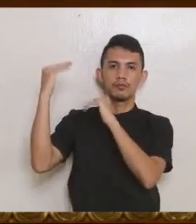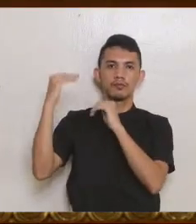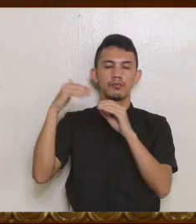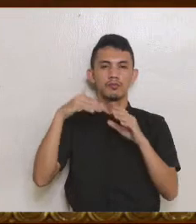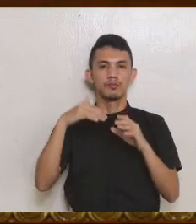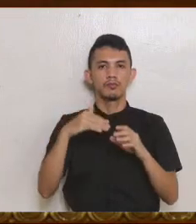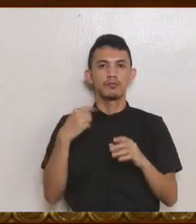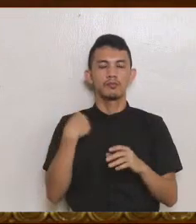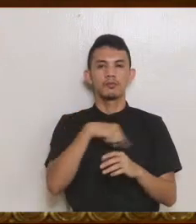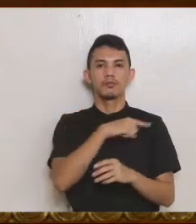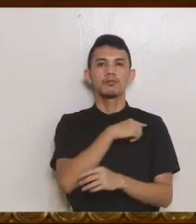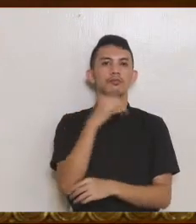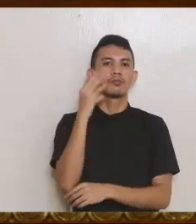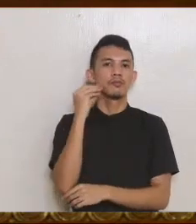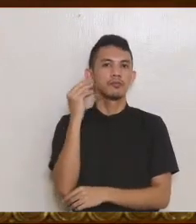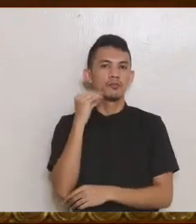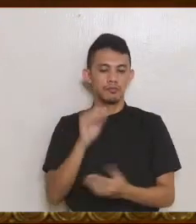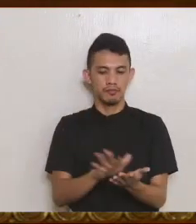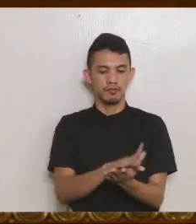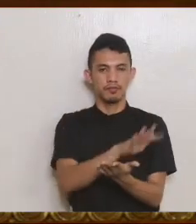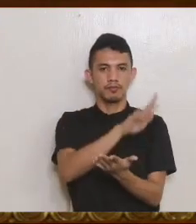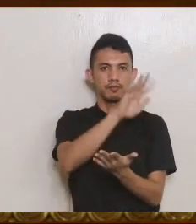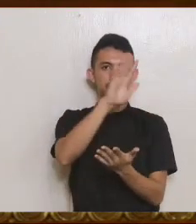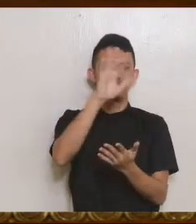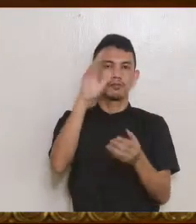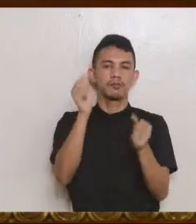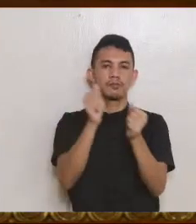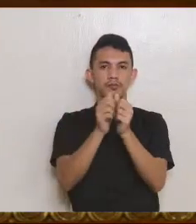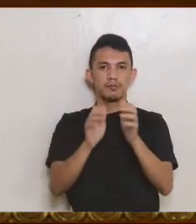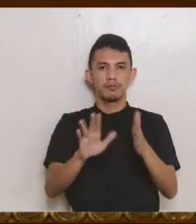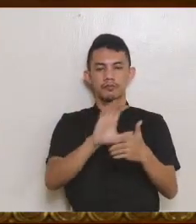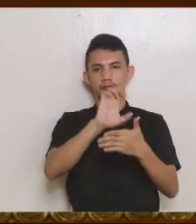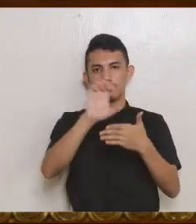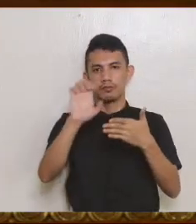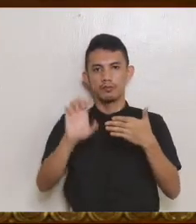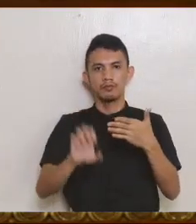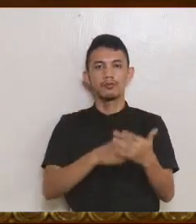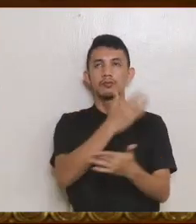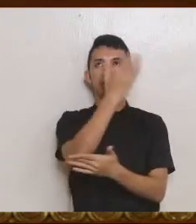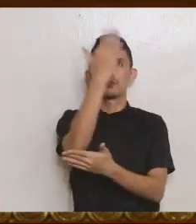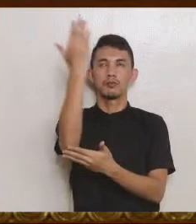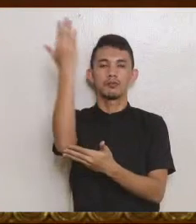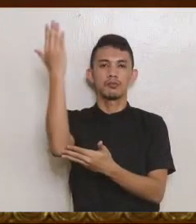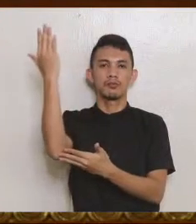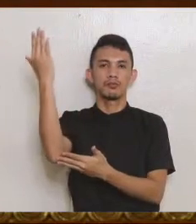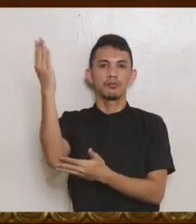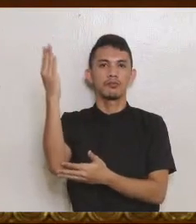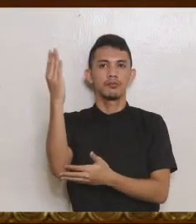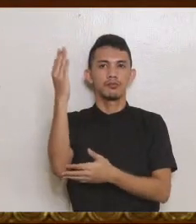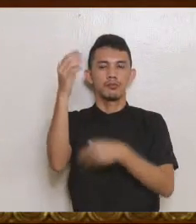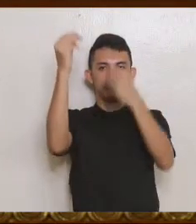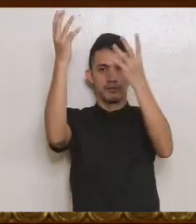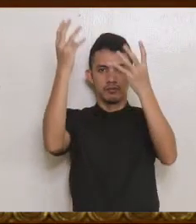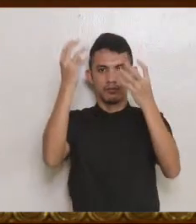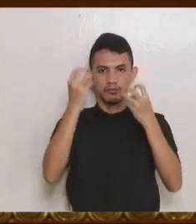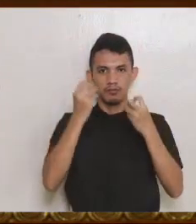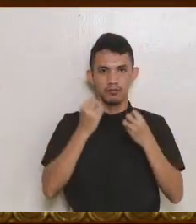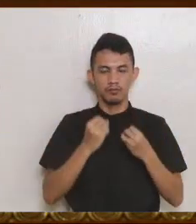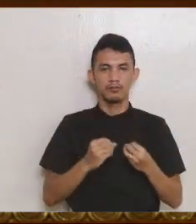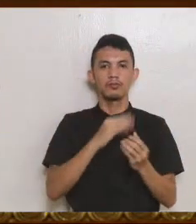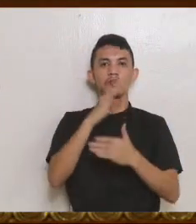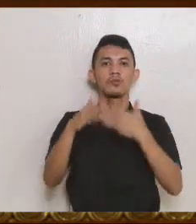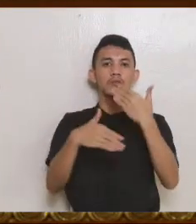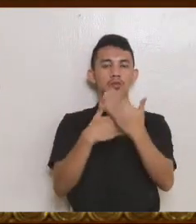kami kanunay sa imong himaya nga wala nay katapusan, ikaw nga nagahatag kanamo sa tanang